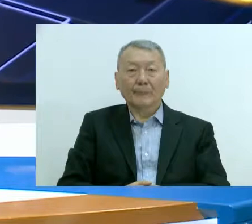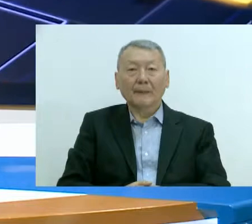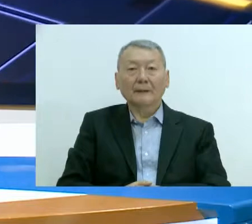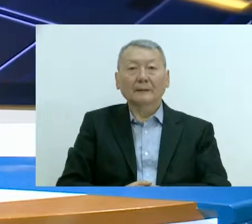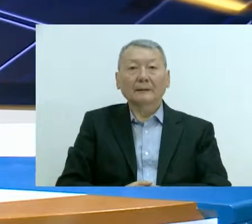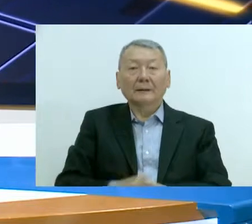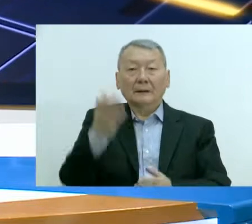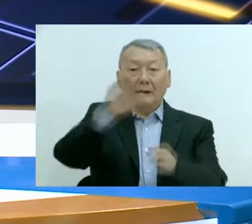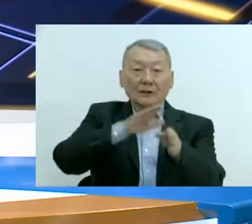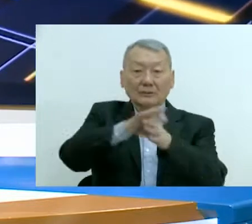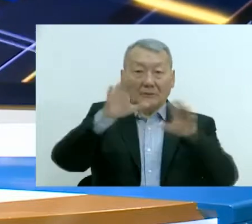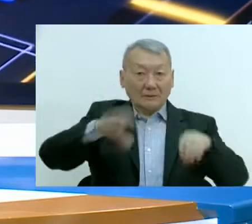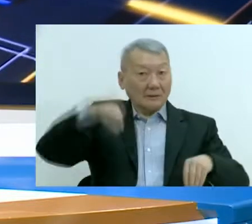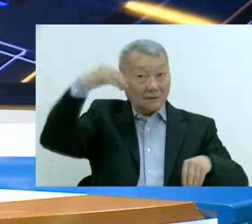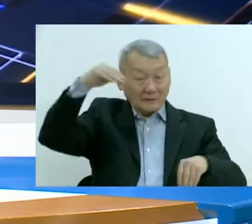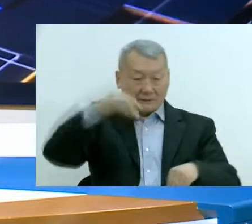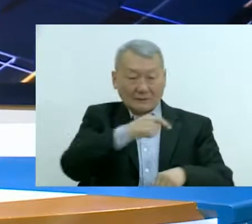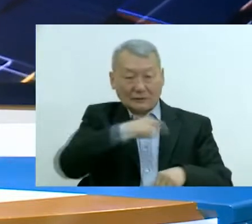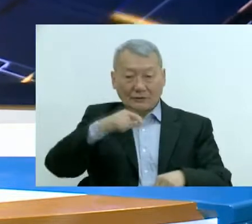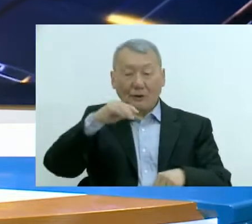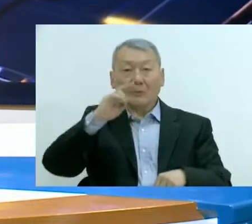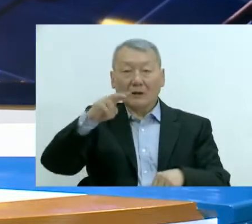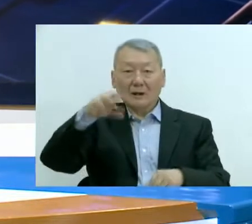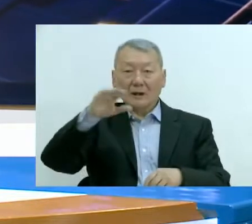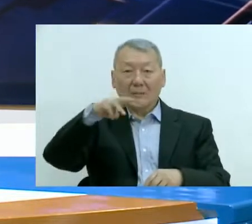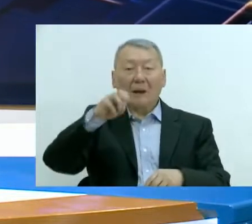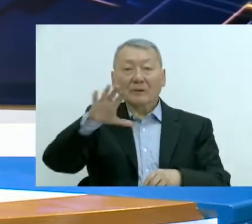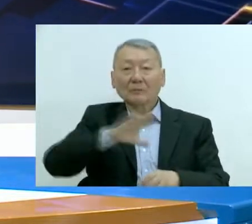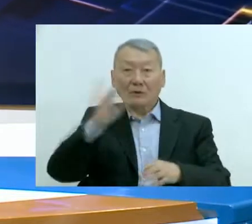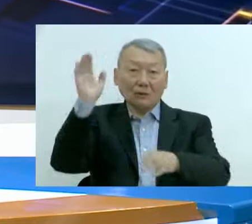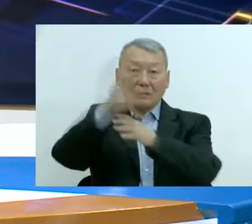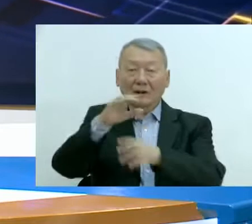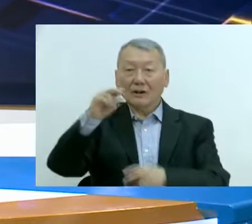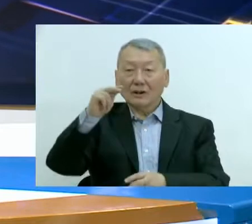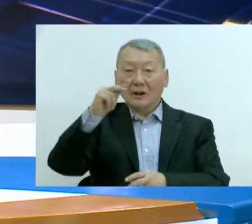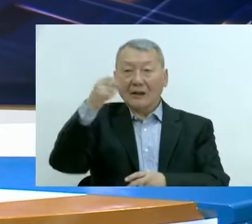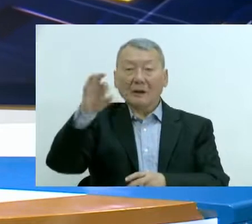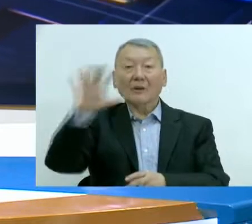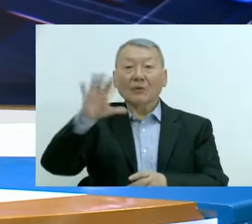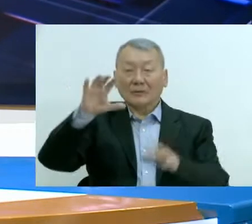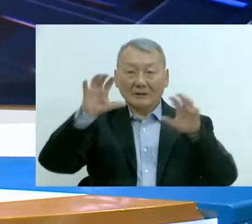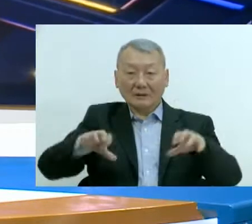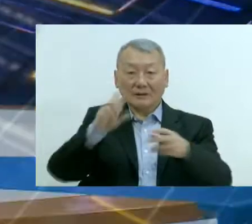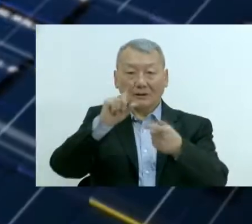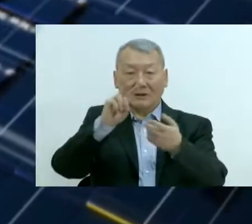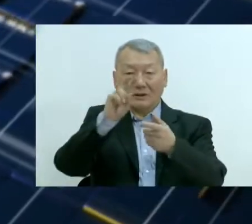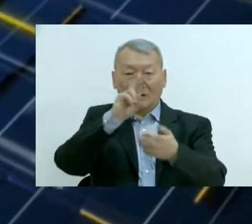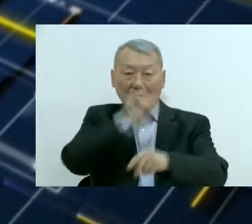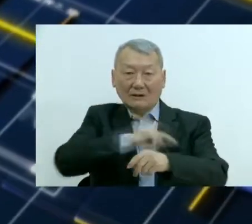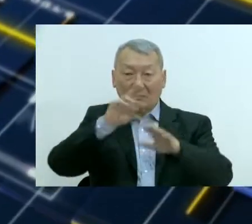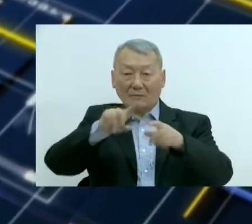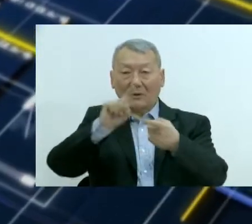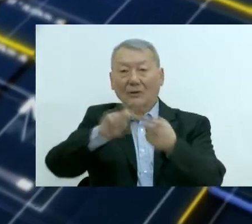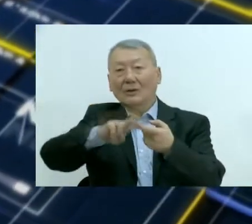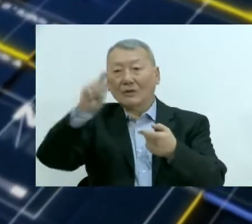Исполняющий обязанности президента Талант Мамытов подписал указ, согласно которому Айдар Беков Чингыс освобожден от занимаемой должности советника